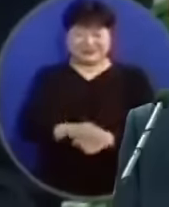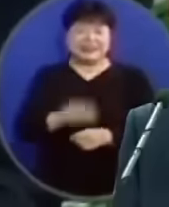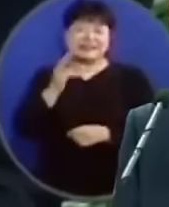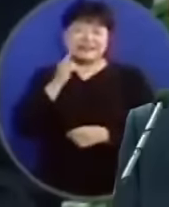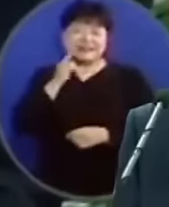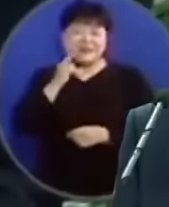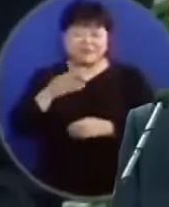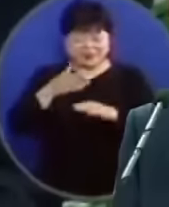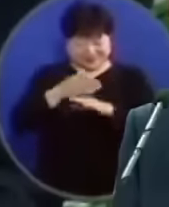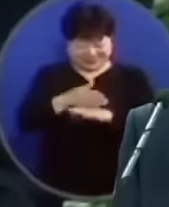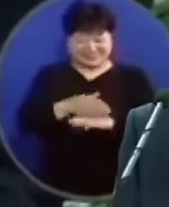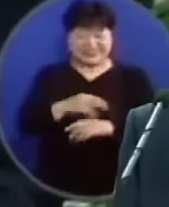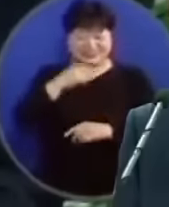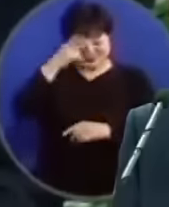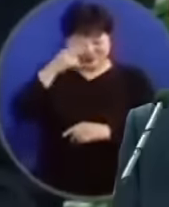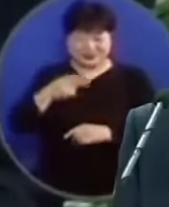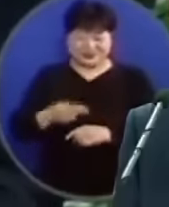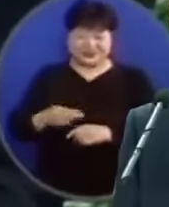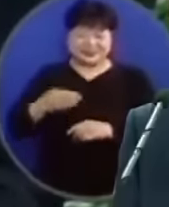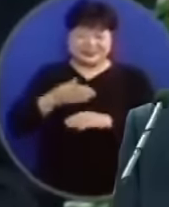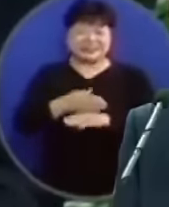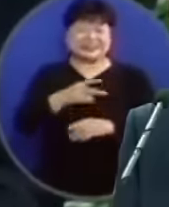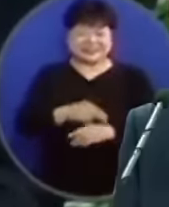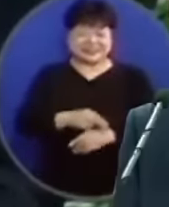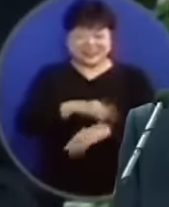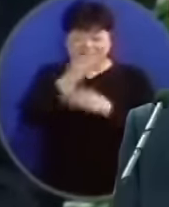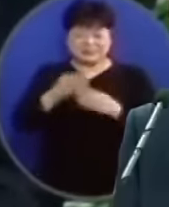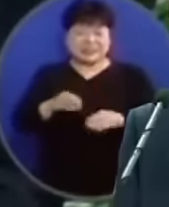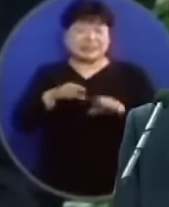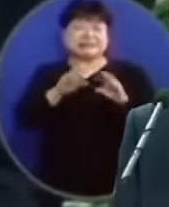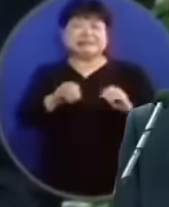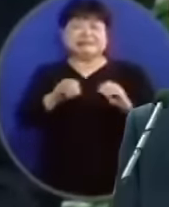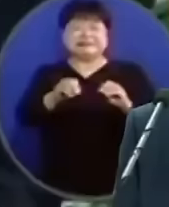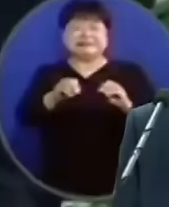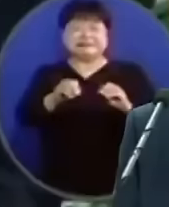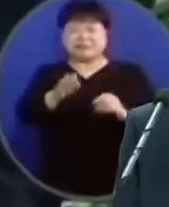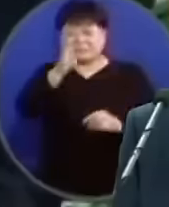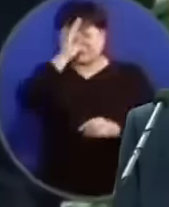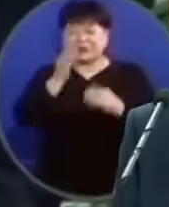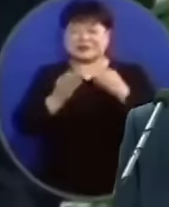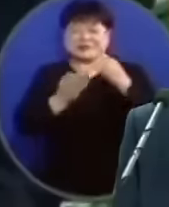담배도 천천히 술도 천천히 끊어야지요. 한꺼번에 끊으면 병된답니다.